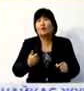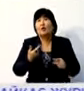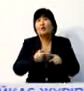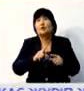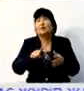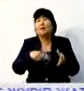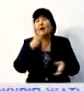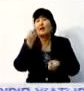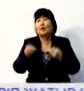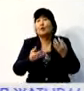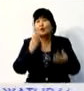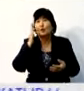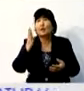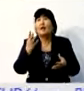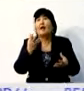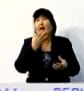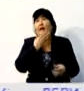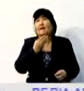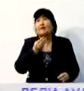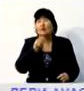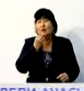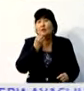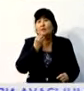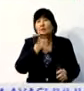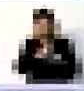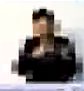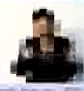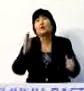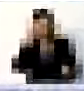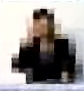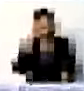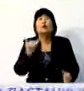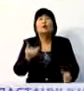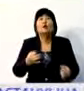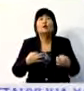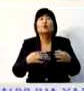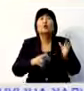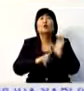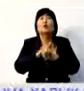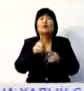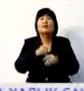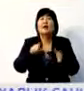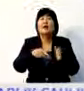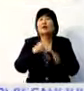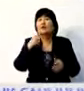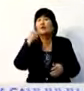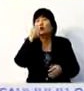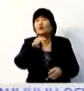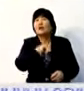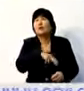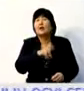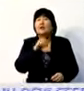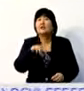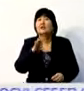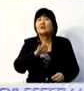қаламыз гүлденіп, әдемілеп, көркейіп тұра берсін. Дүбірлі тойдың басты марапаты шаһардың 200 жылдық медалі